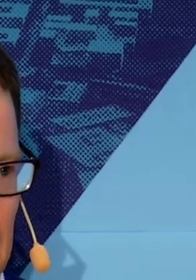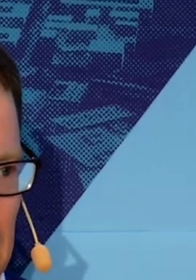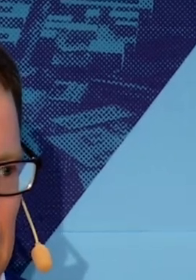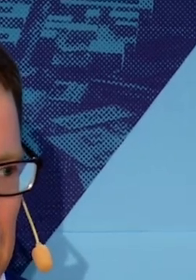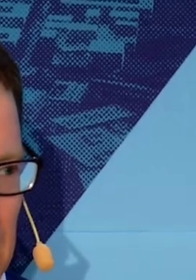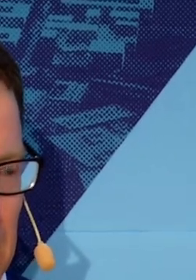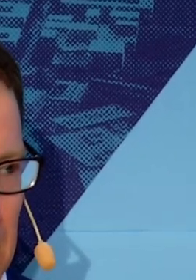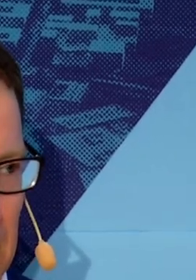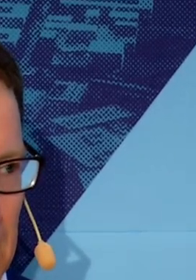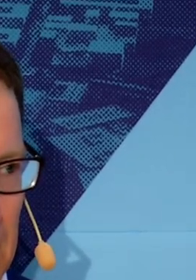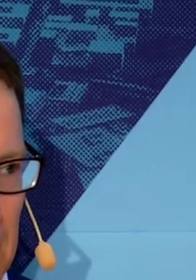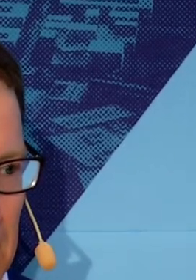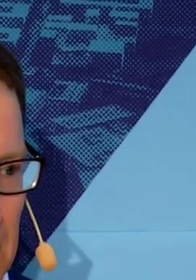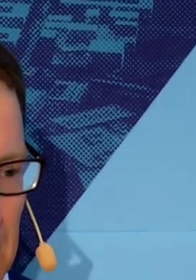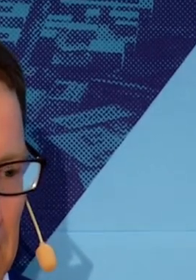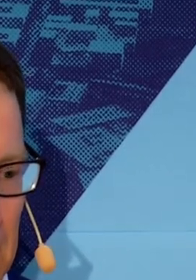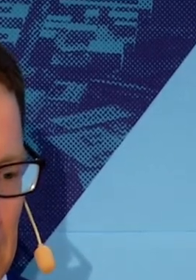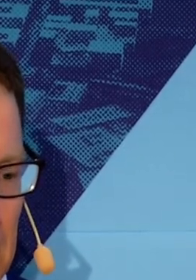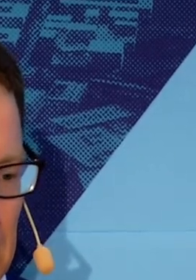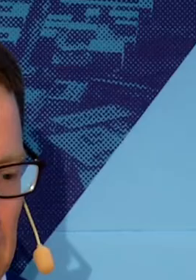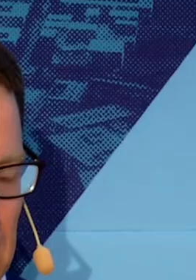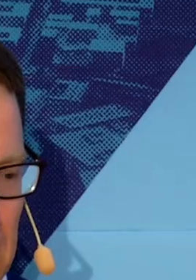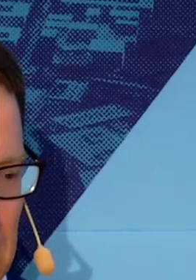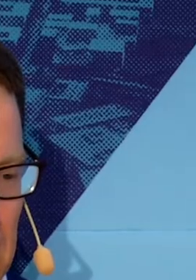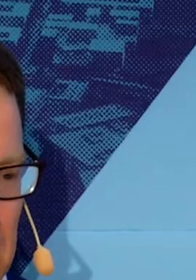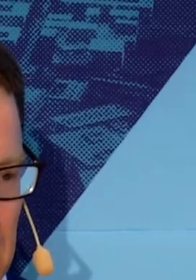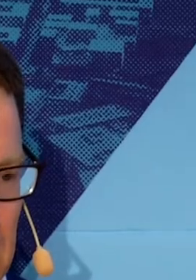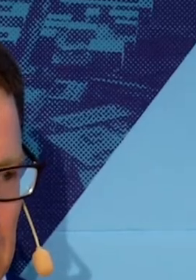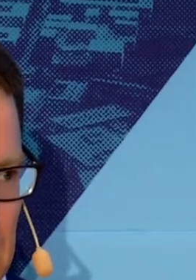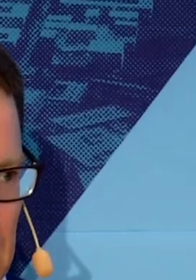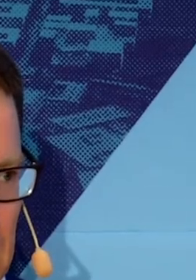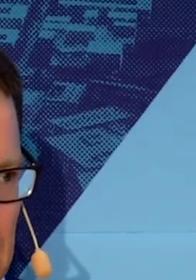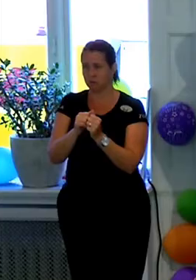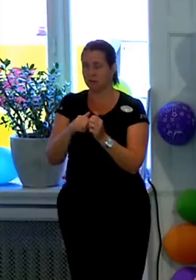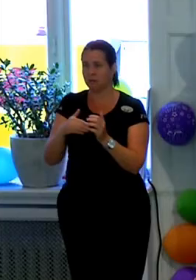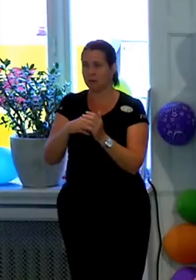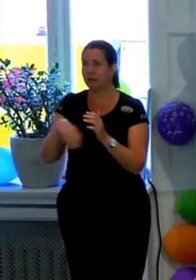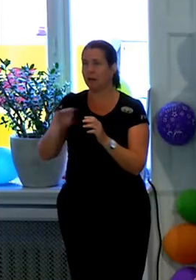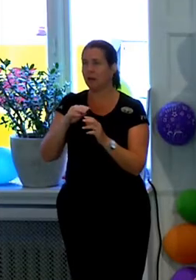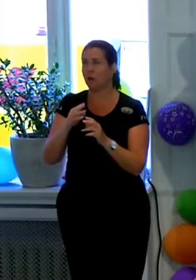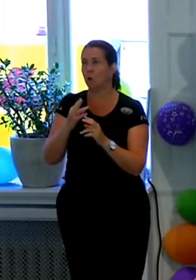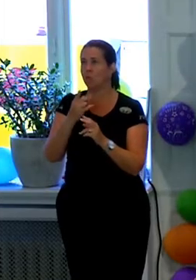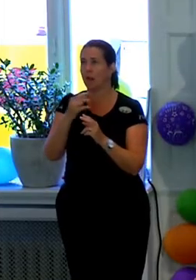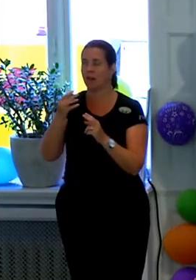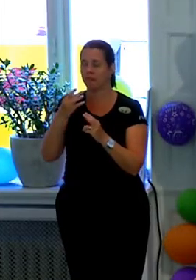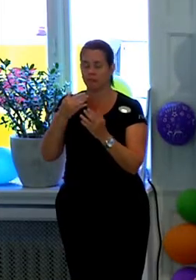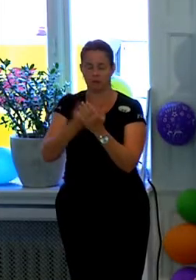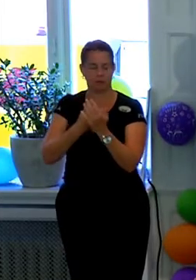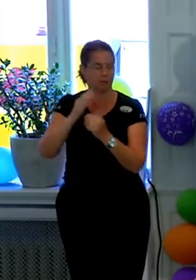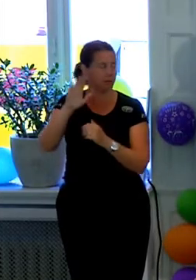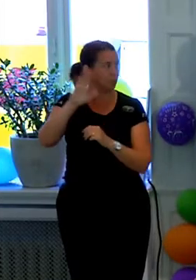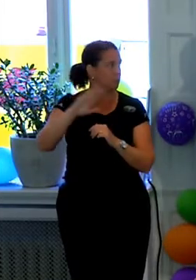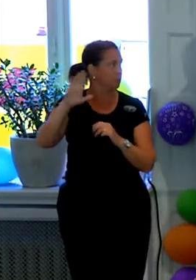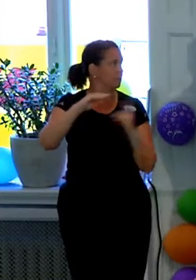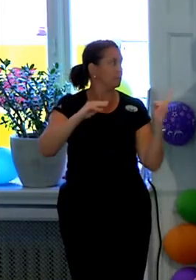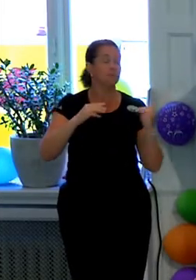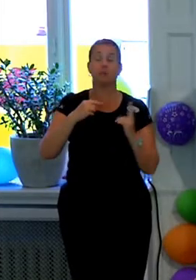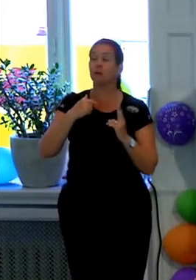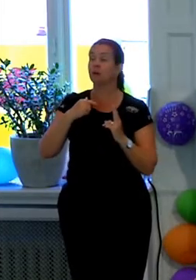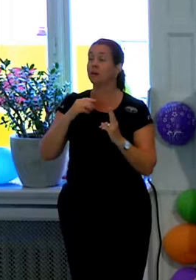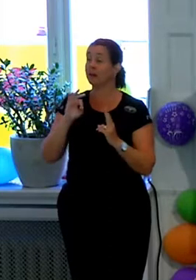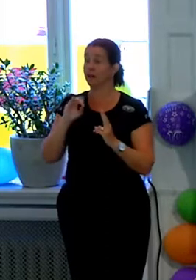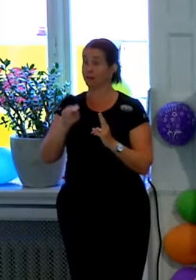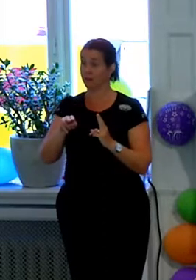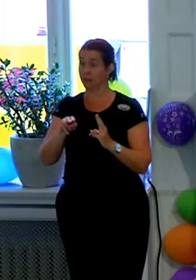är ju jätteviktiga komplement vad gäller inflödet av gods i vårt land. Elin? Ja, men jag måste ju bara understryka att precis